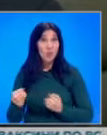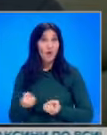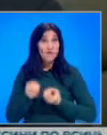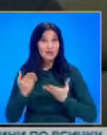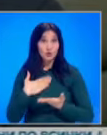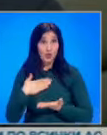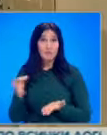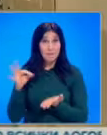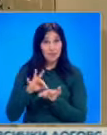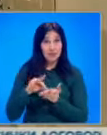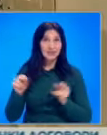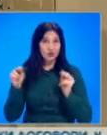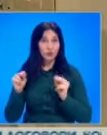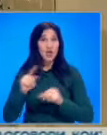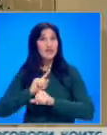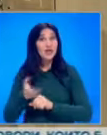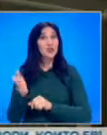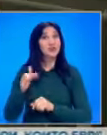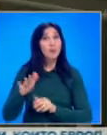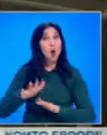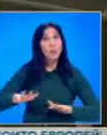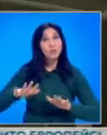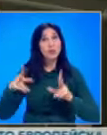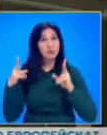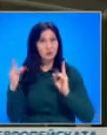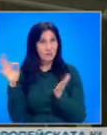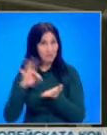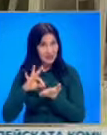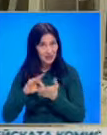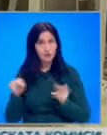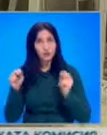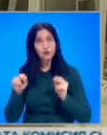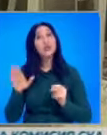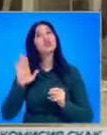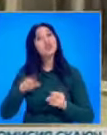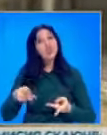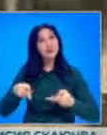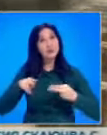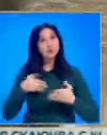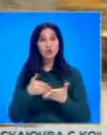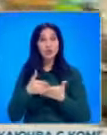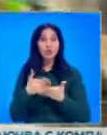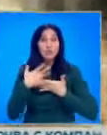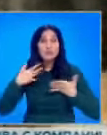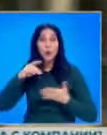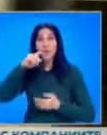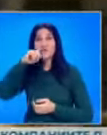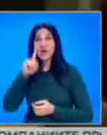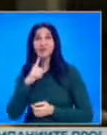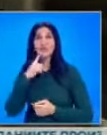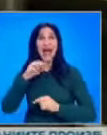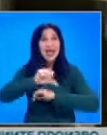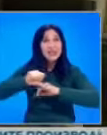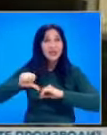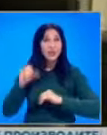имаме присъствено обучение. Веднага, щом обстановката позволи, присъственото обучение ще се възстанови, защото е изключително важно за